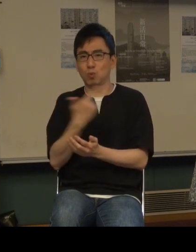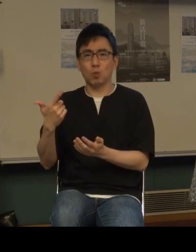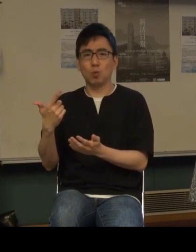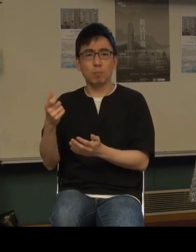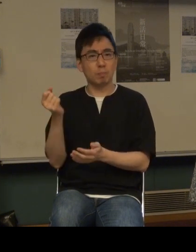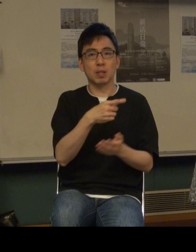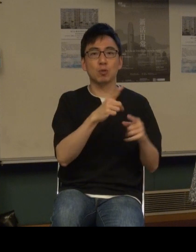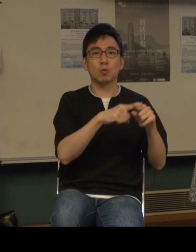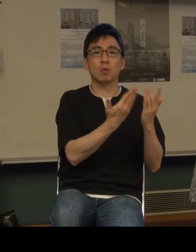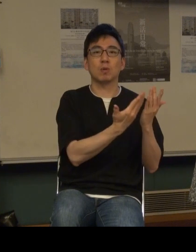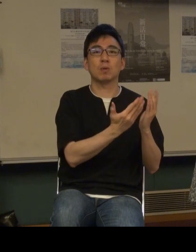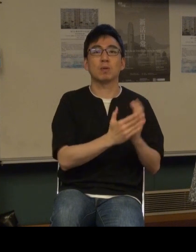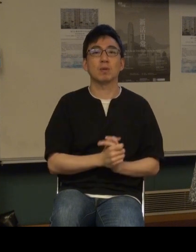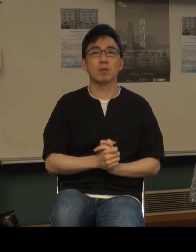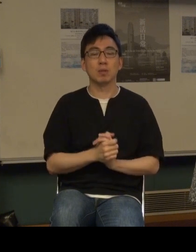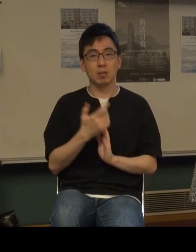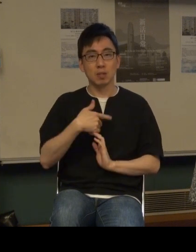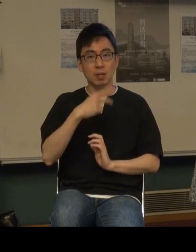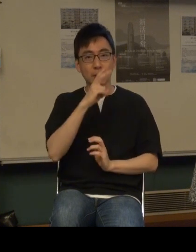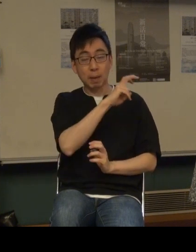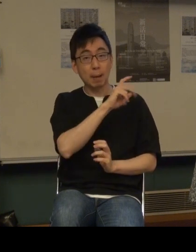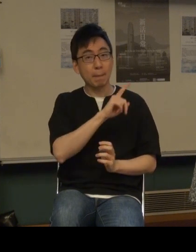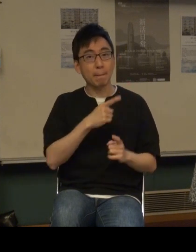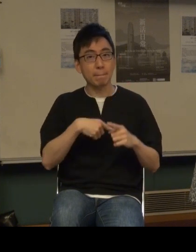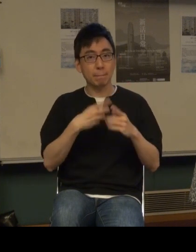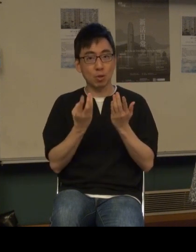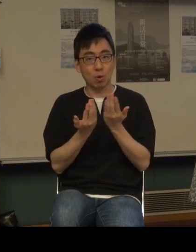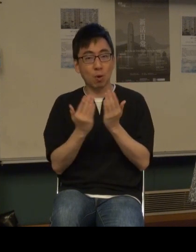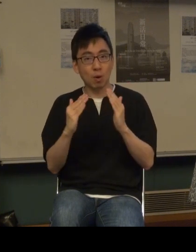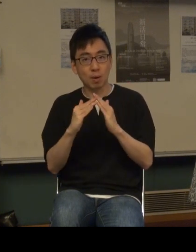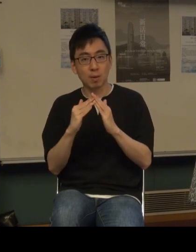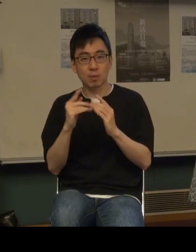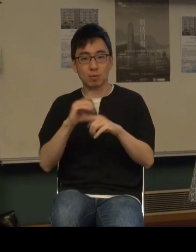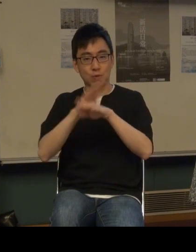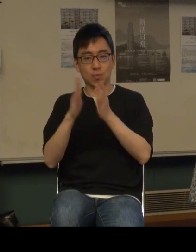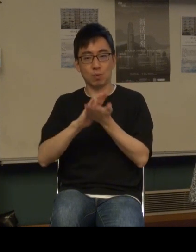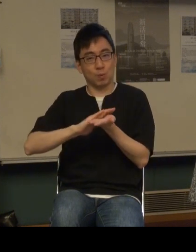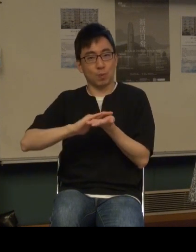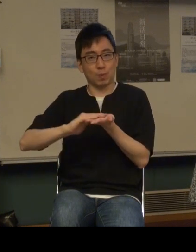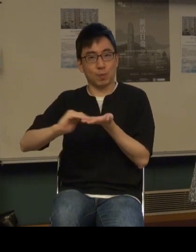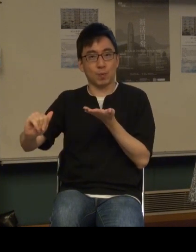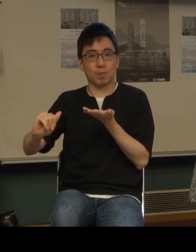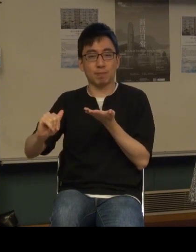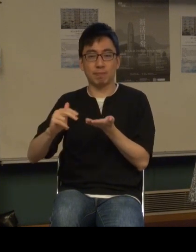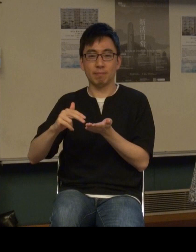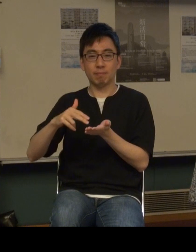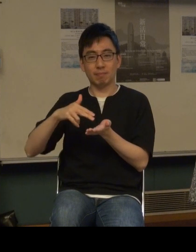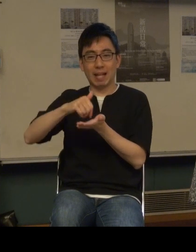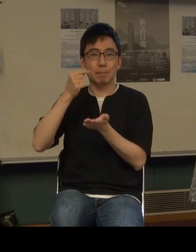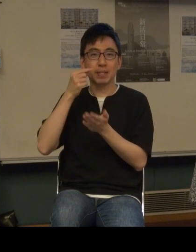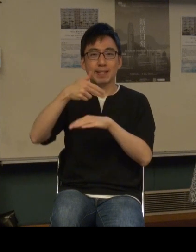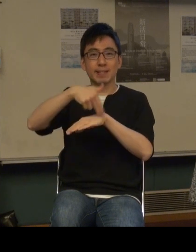嘅。咁啊你會見到呢啲咁嘅學校咧，佢都係採取呢個好規律嘅立面嘅設計啦。特別係咧，你會見到好多政